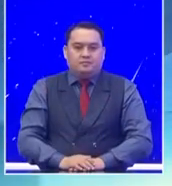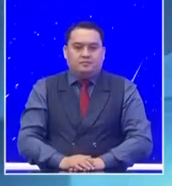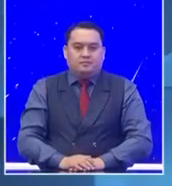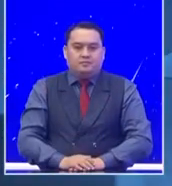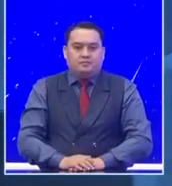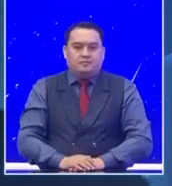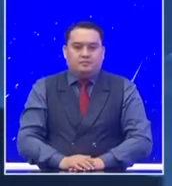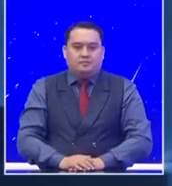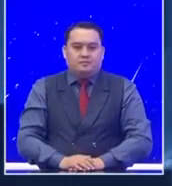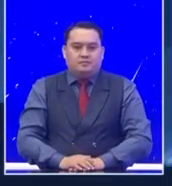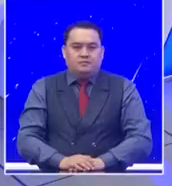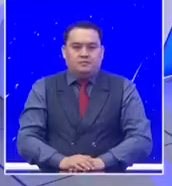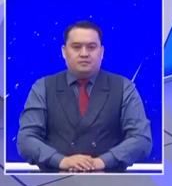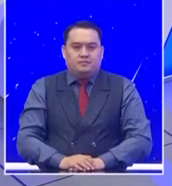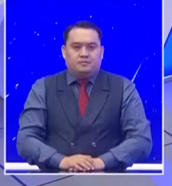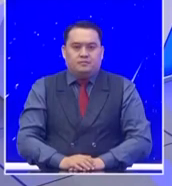талды-курган